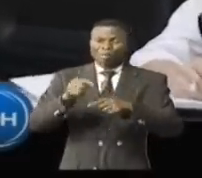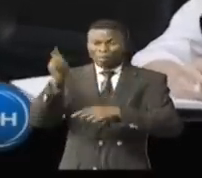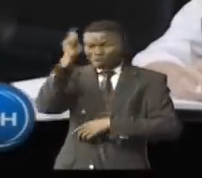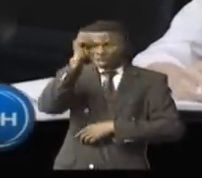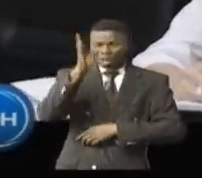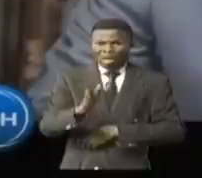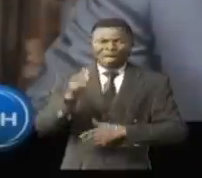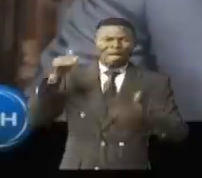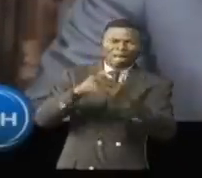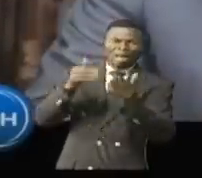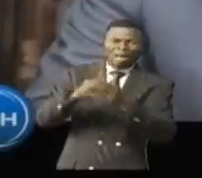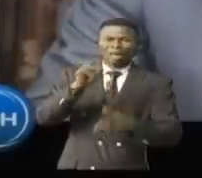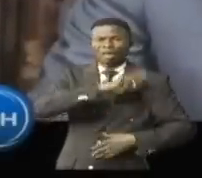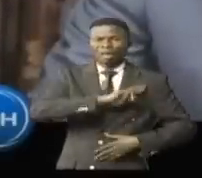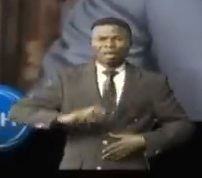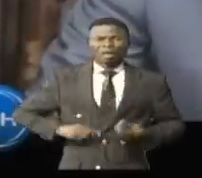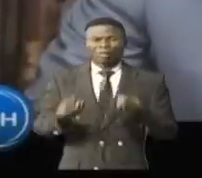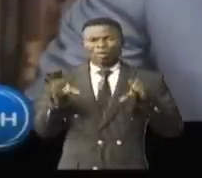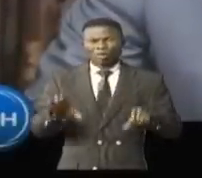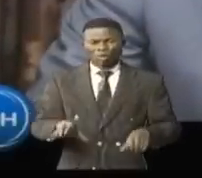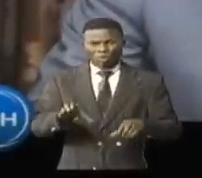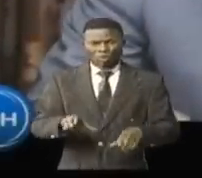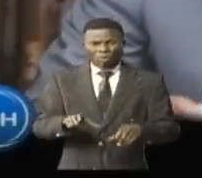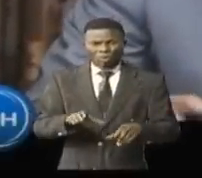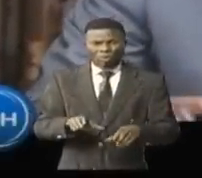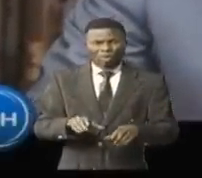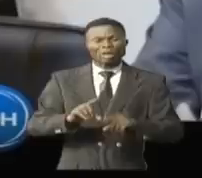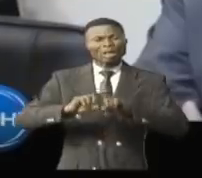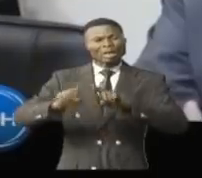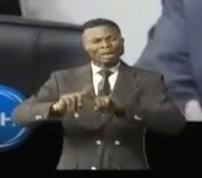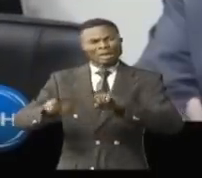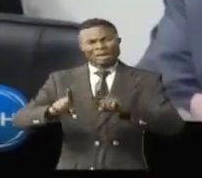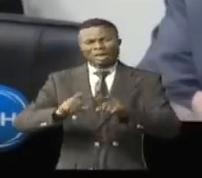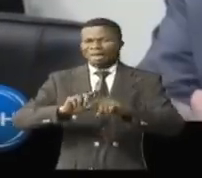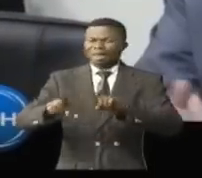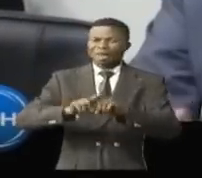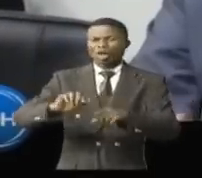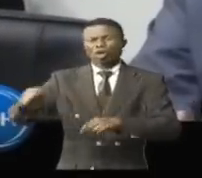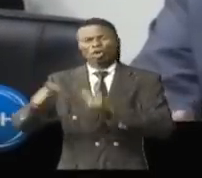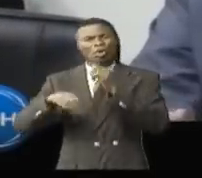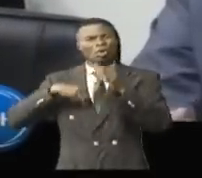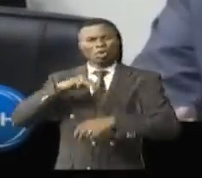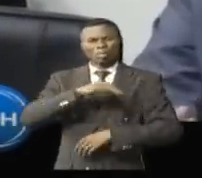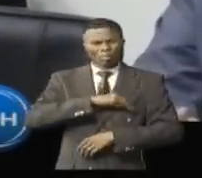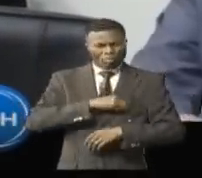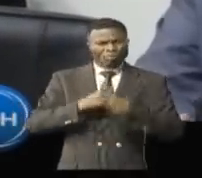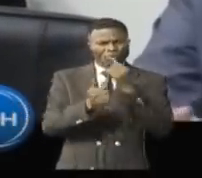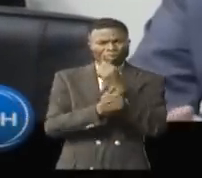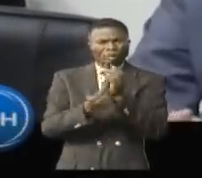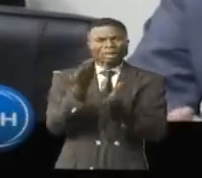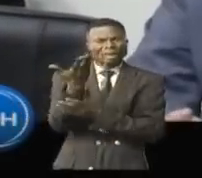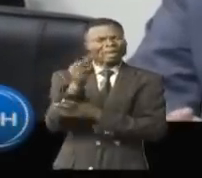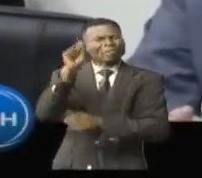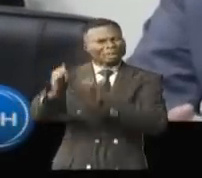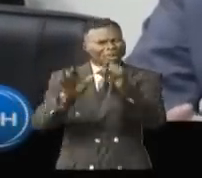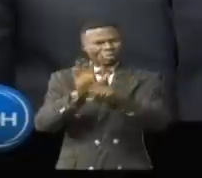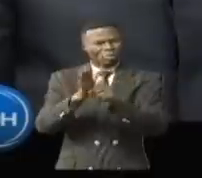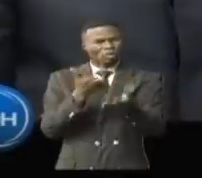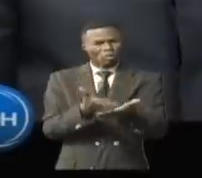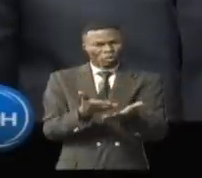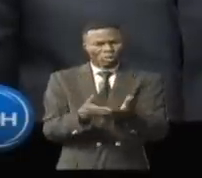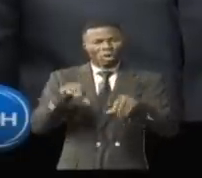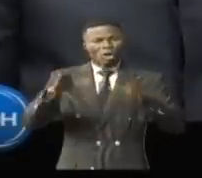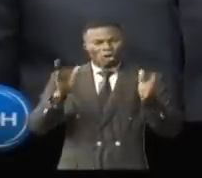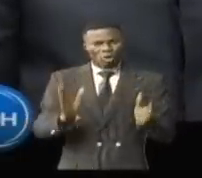et agresser la République démocratique du Congo à l'indifférence totale des autres pays membres, s'interroge Victor Toukmakov. Les